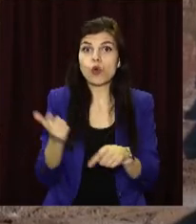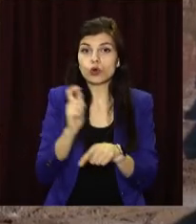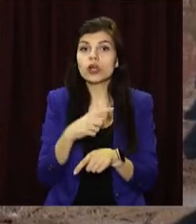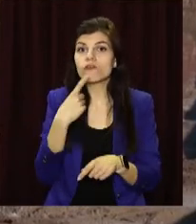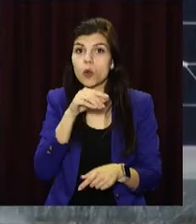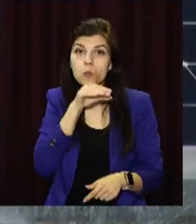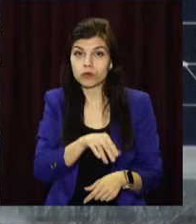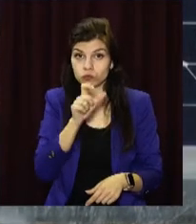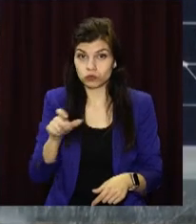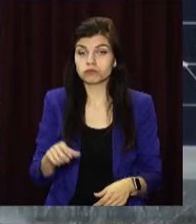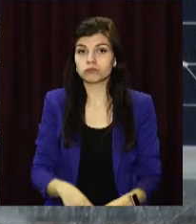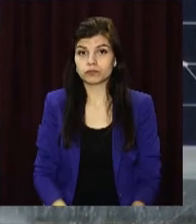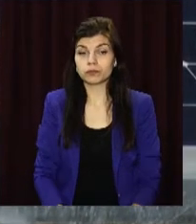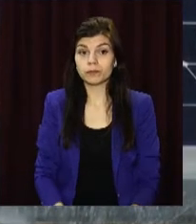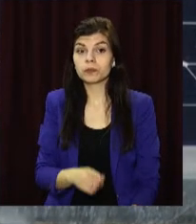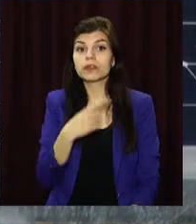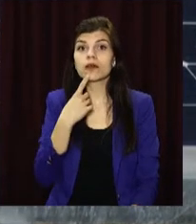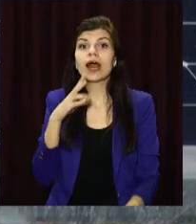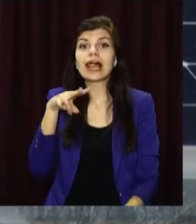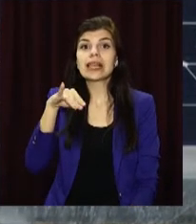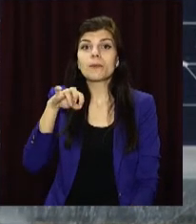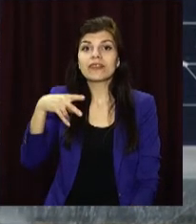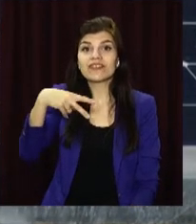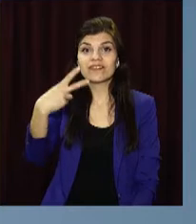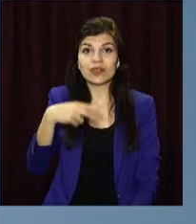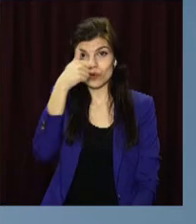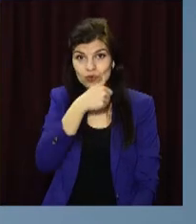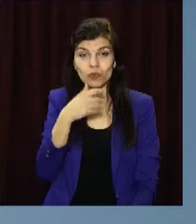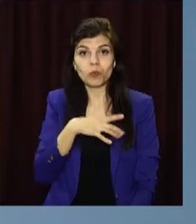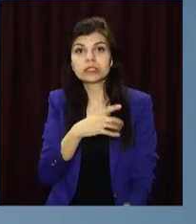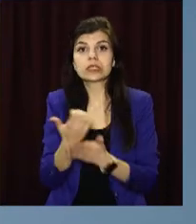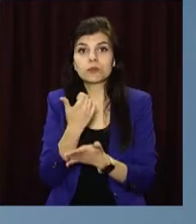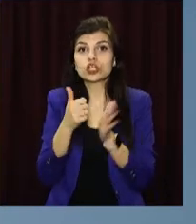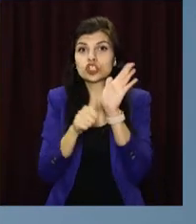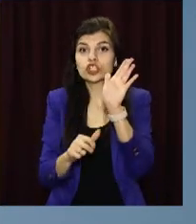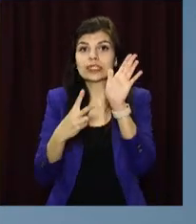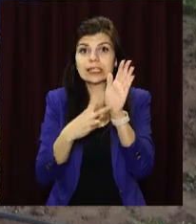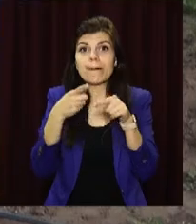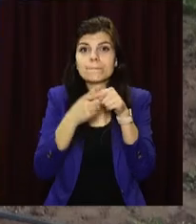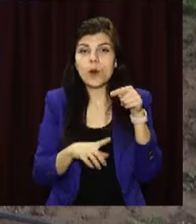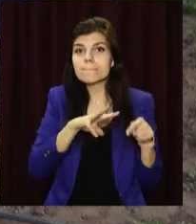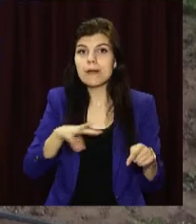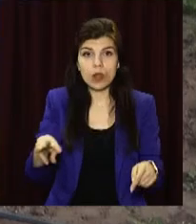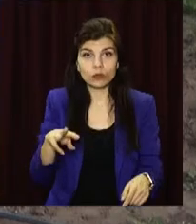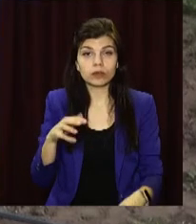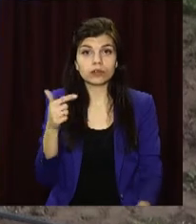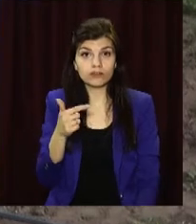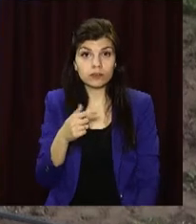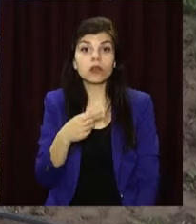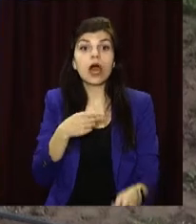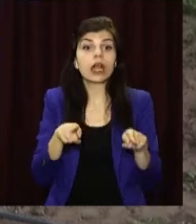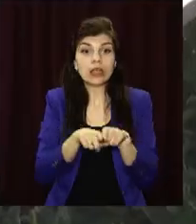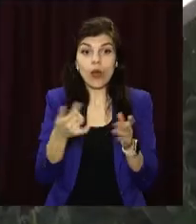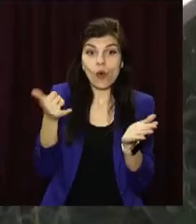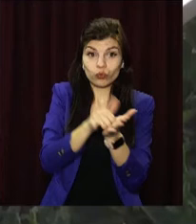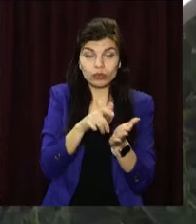кажуть експерти. Зокрема, у липні 2020-го заробили 67,5 мільйонів. Встановити таку